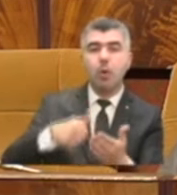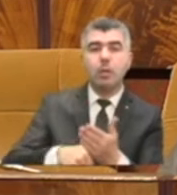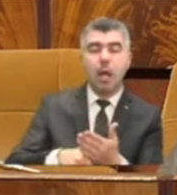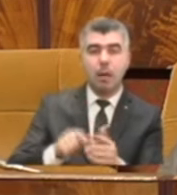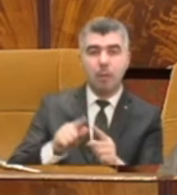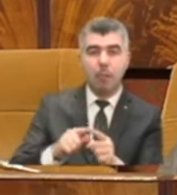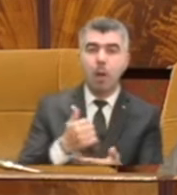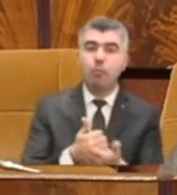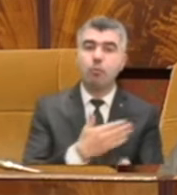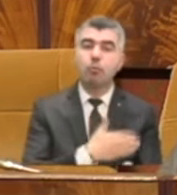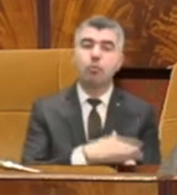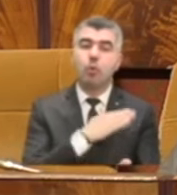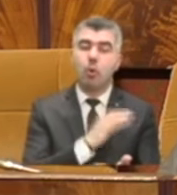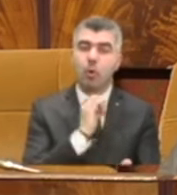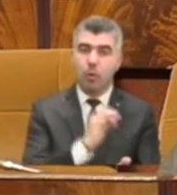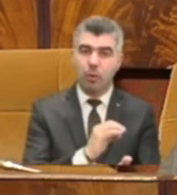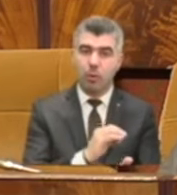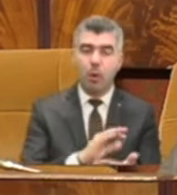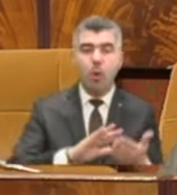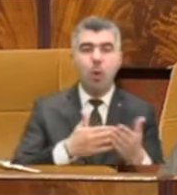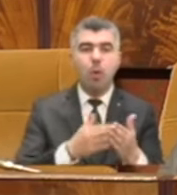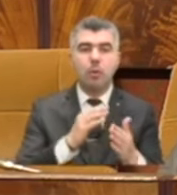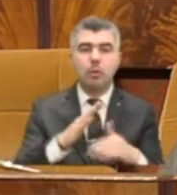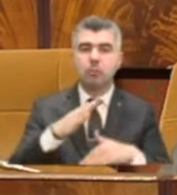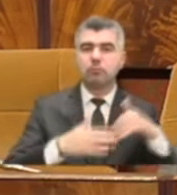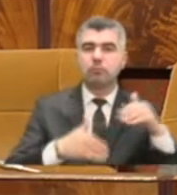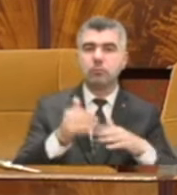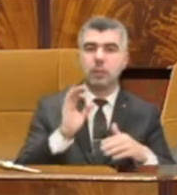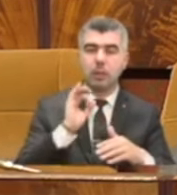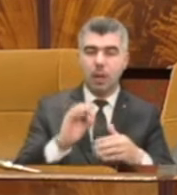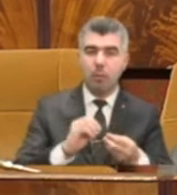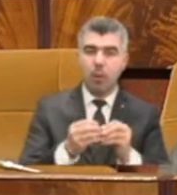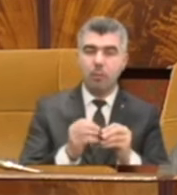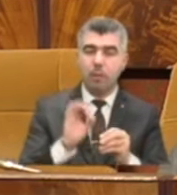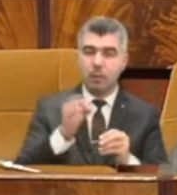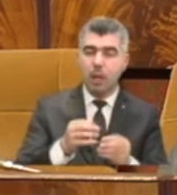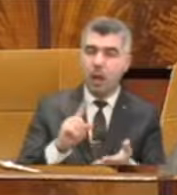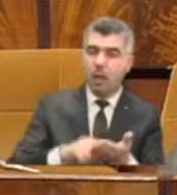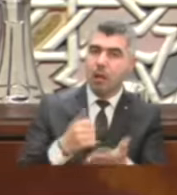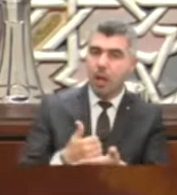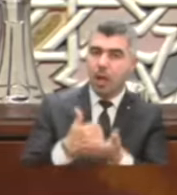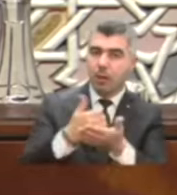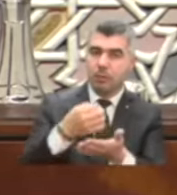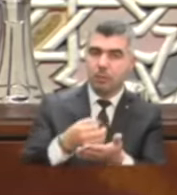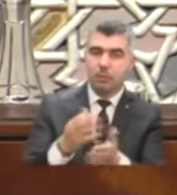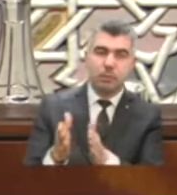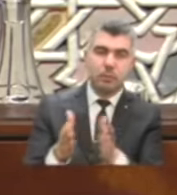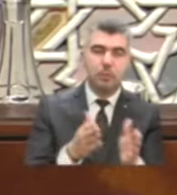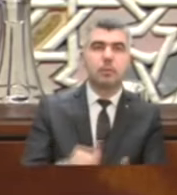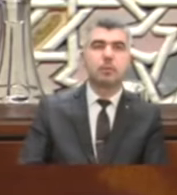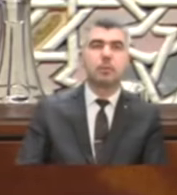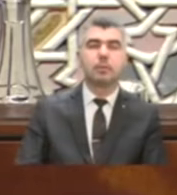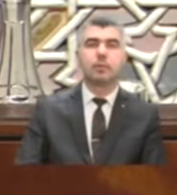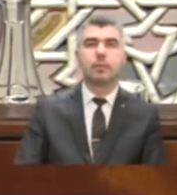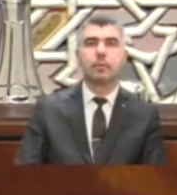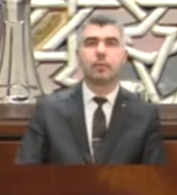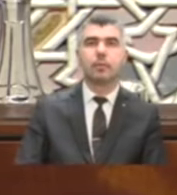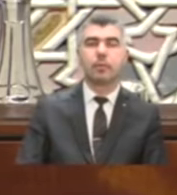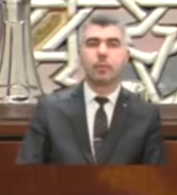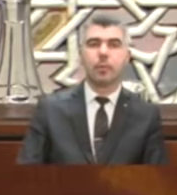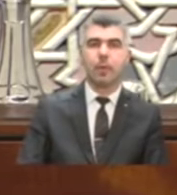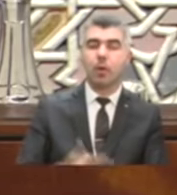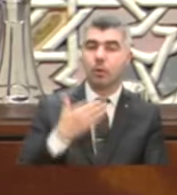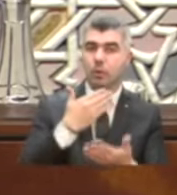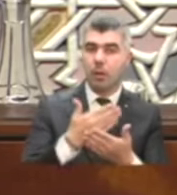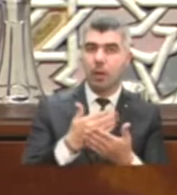المسؤولية وعدم الرمي اللوم على الآخر في حل المشاكل. وشكرا سيد الرئيس. شكرا السيد النائب